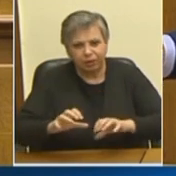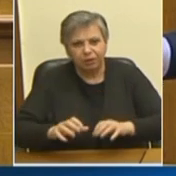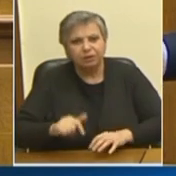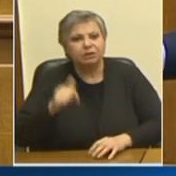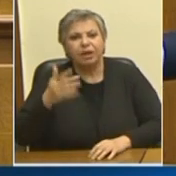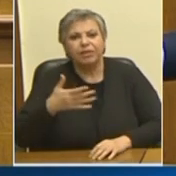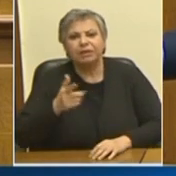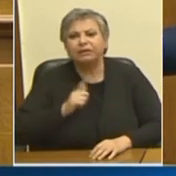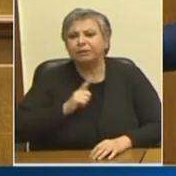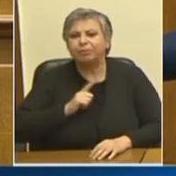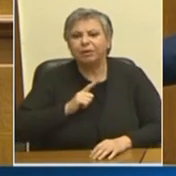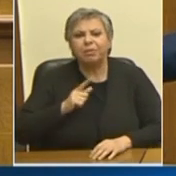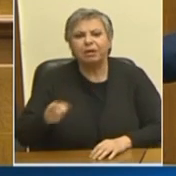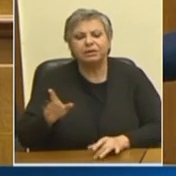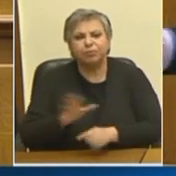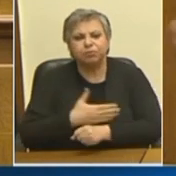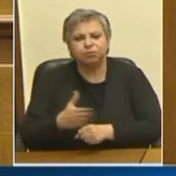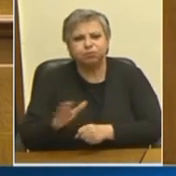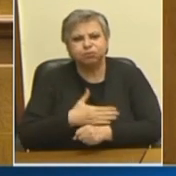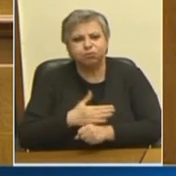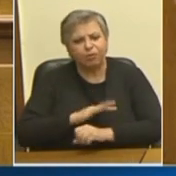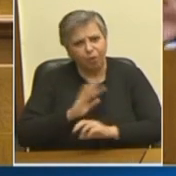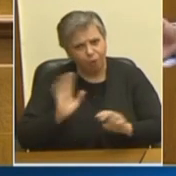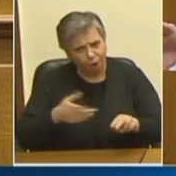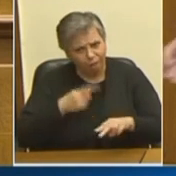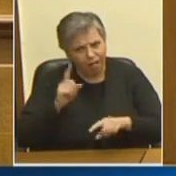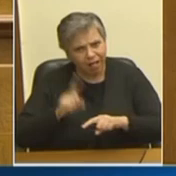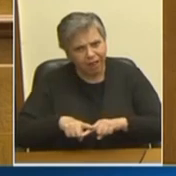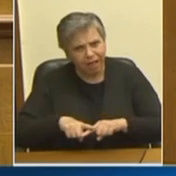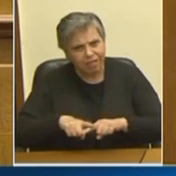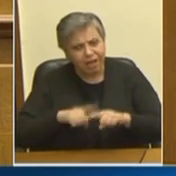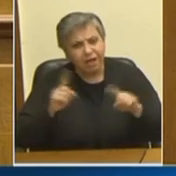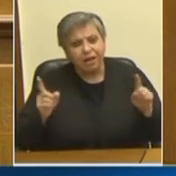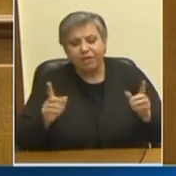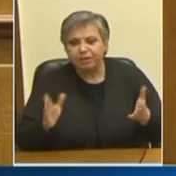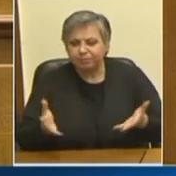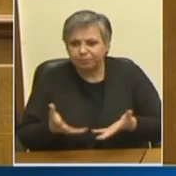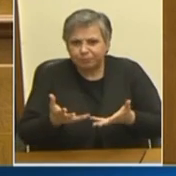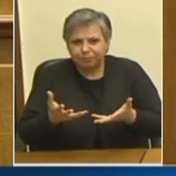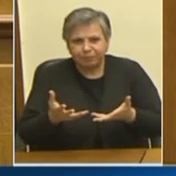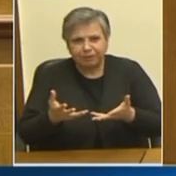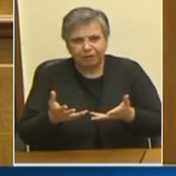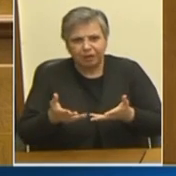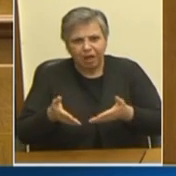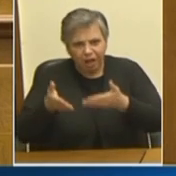Το ραντεβού της Ελλάδος για να ξεχαρβαλωθούν τα πάντα ήταν αυτή η Βουλή.